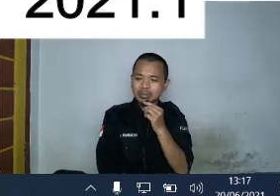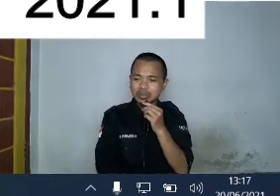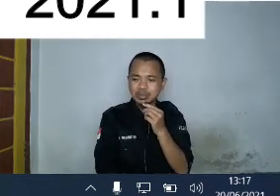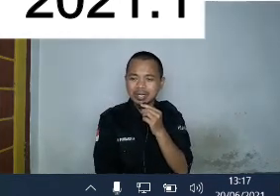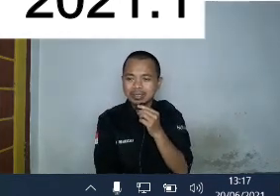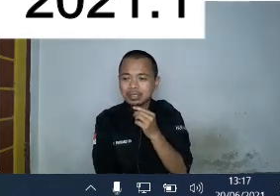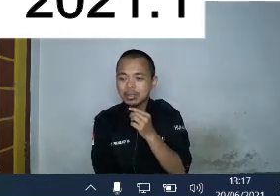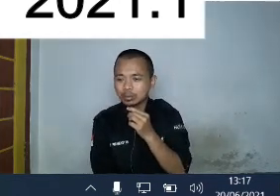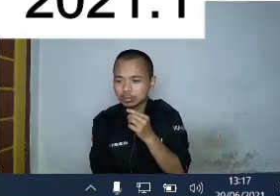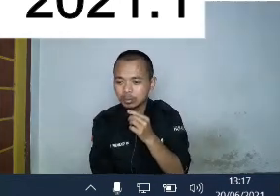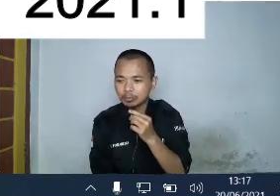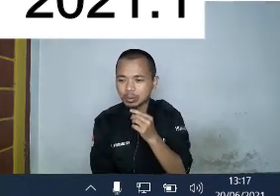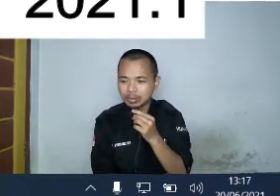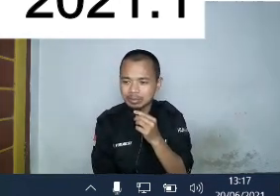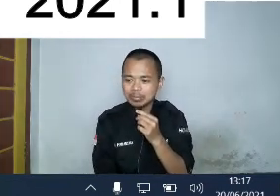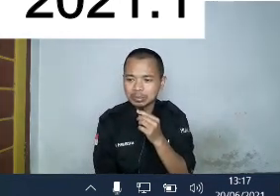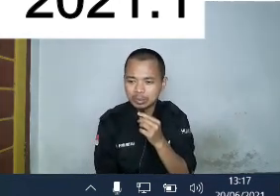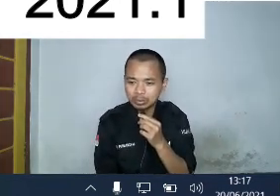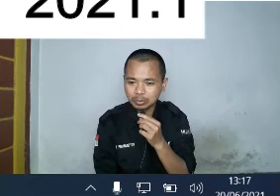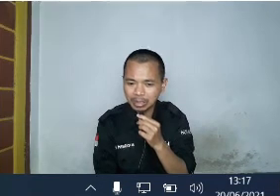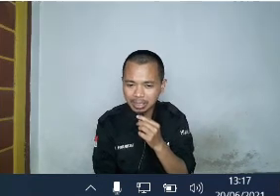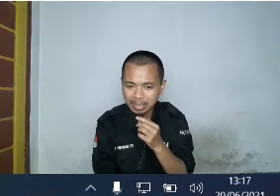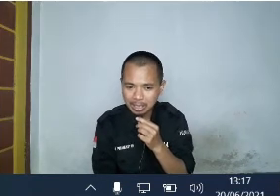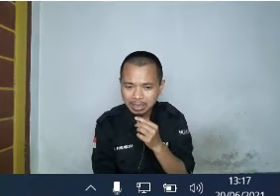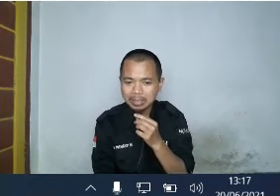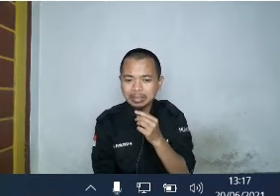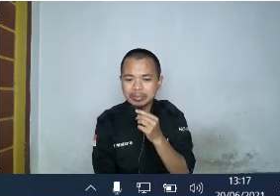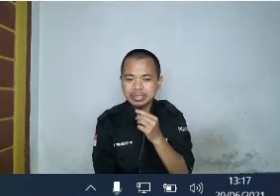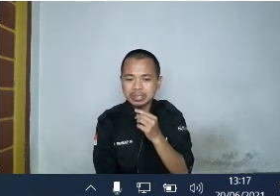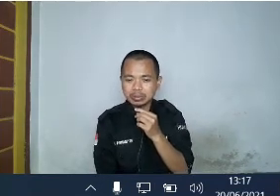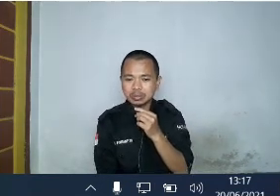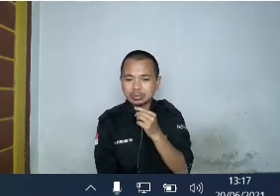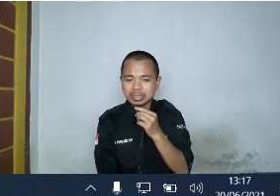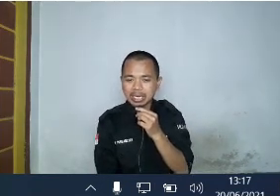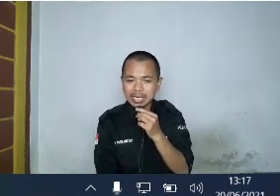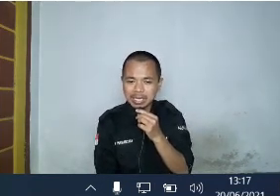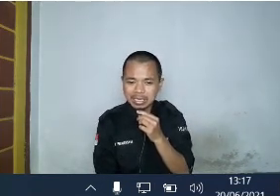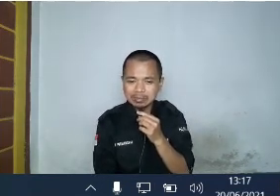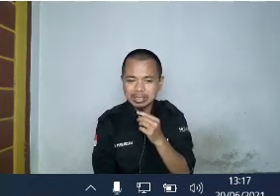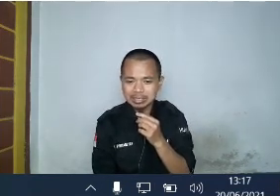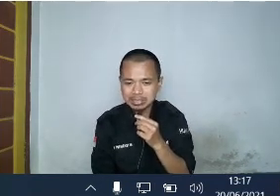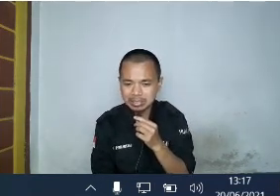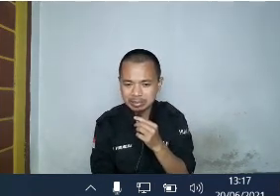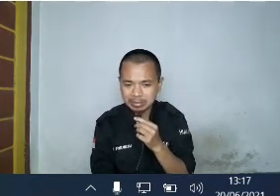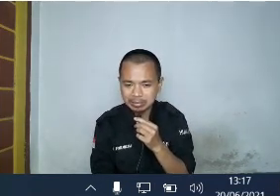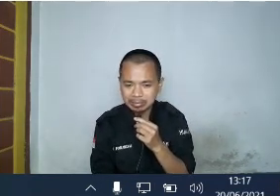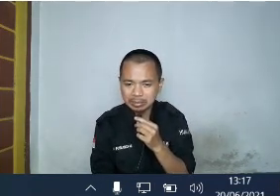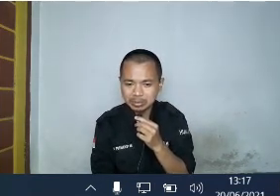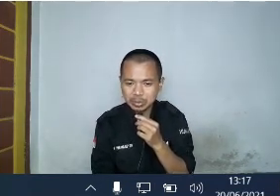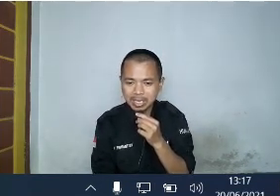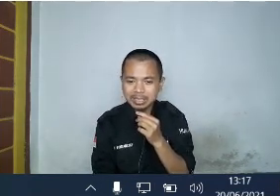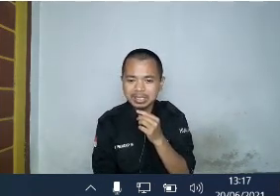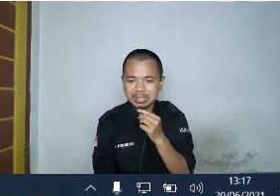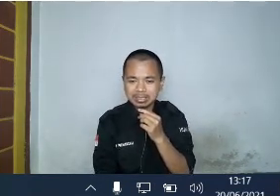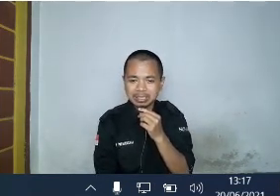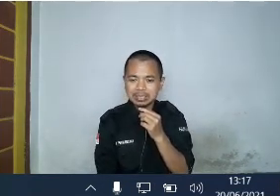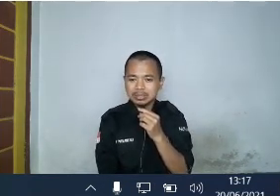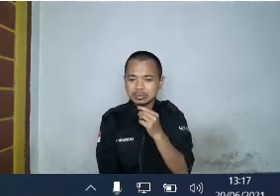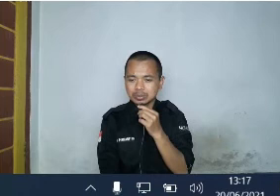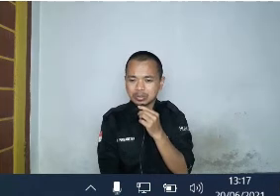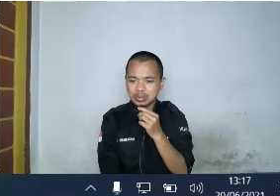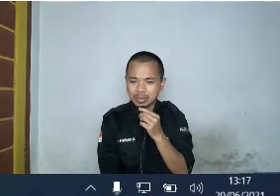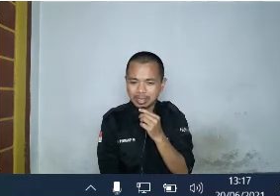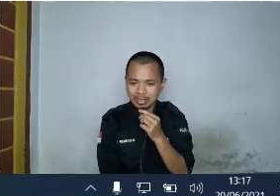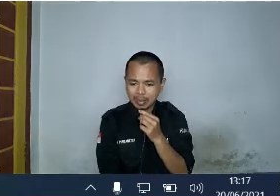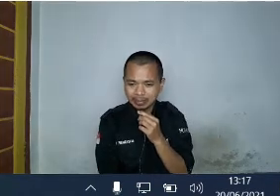awal Unduh soal untuk program doktoral BJ diunggah maksimal tujuh hari setelah